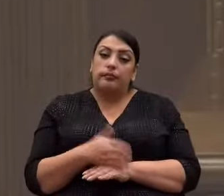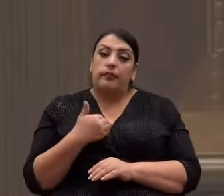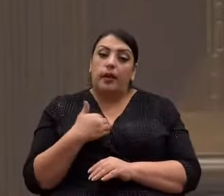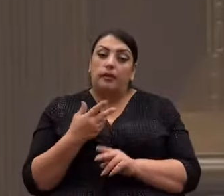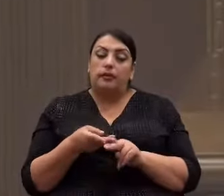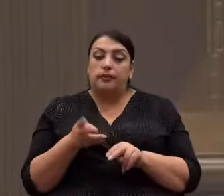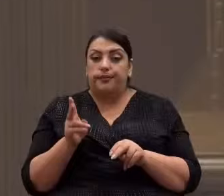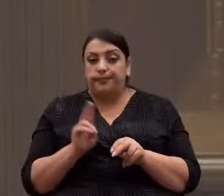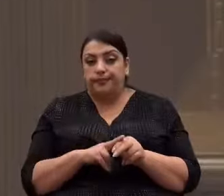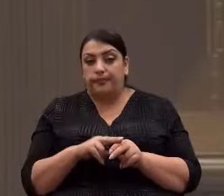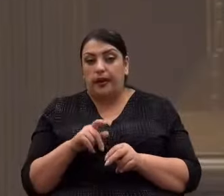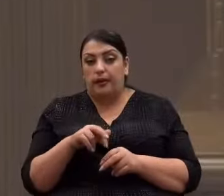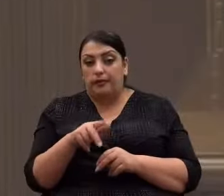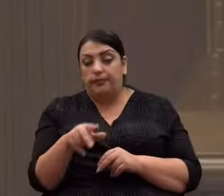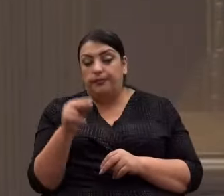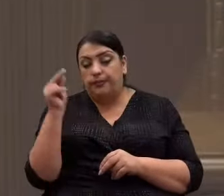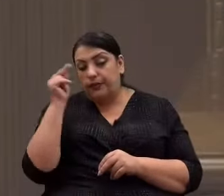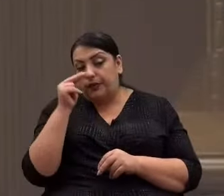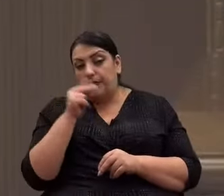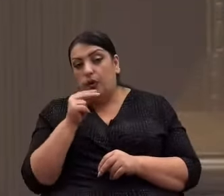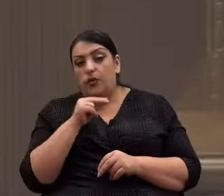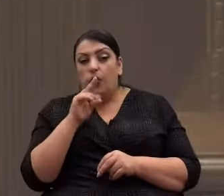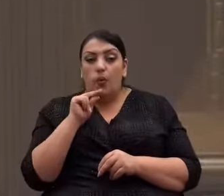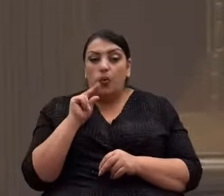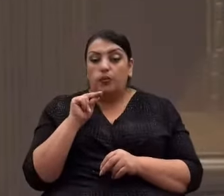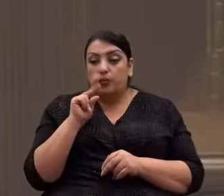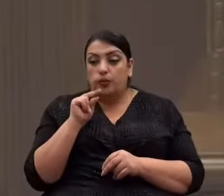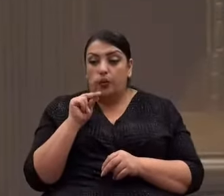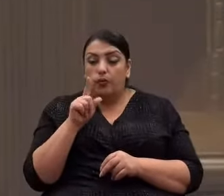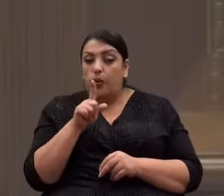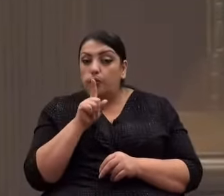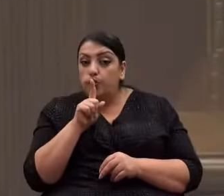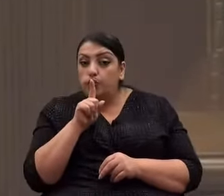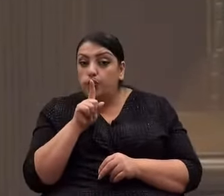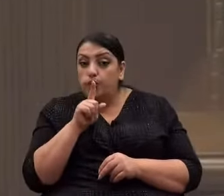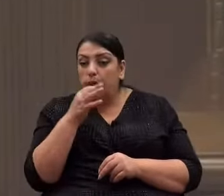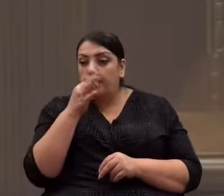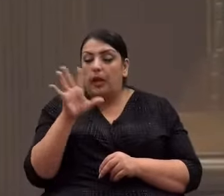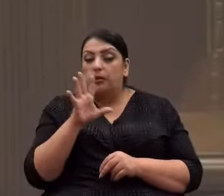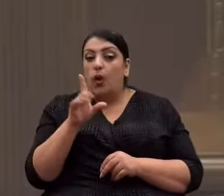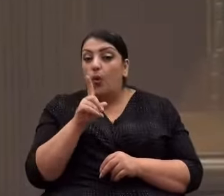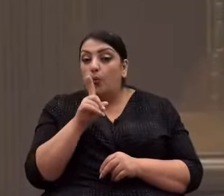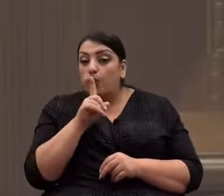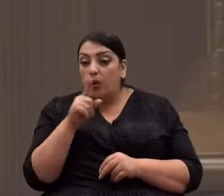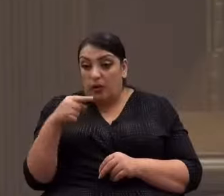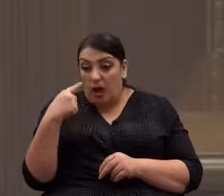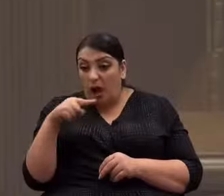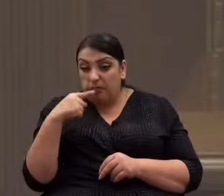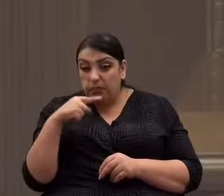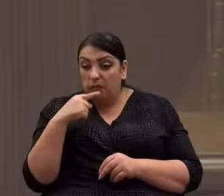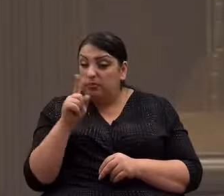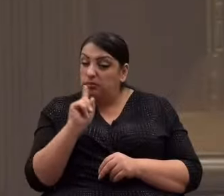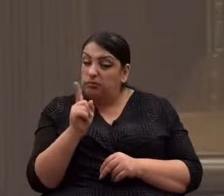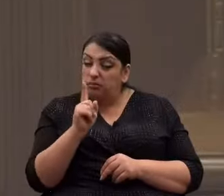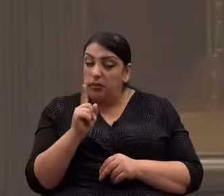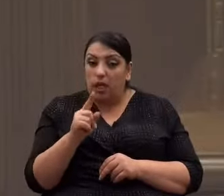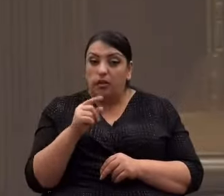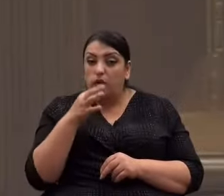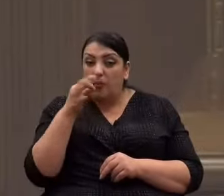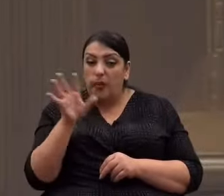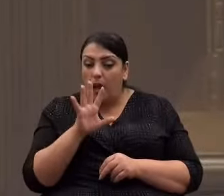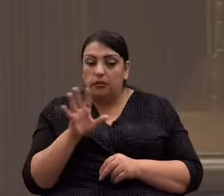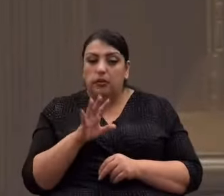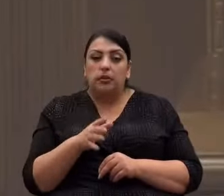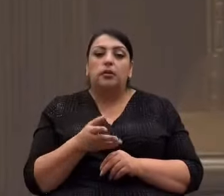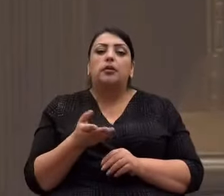հենց քայլելա սովորում խոսալա սովորում ասում ենք մարդու բան չասես հո դու խաբար տվող չես հլը եկեք